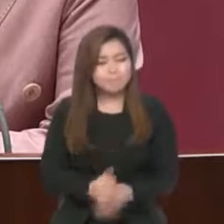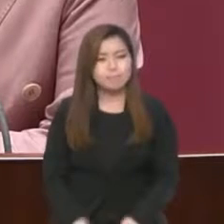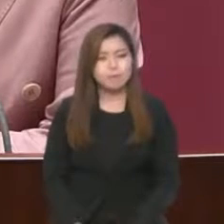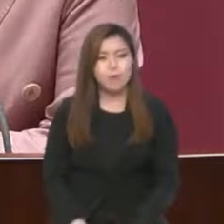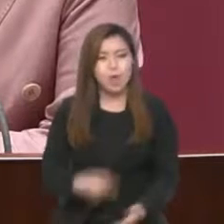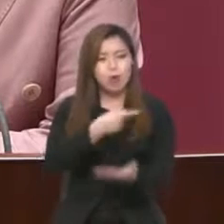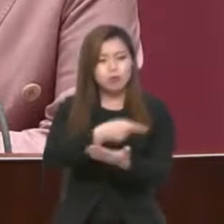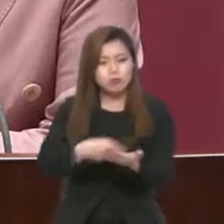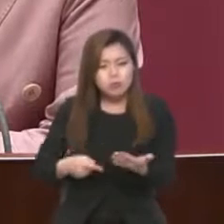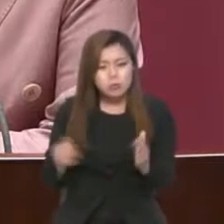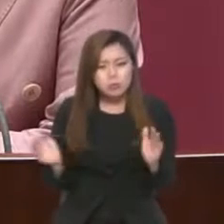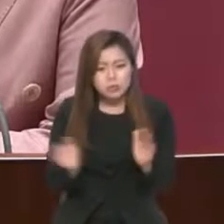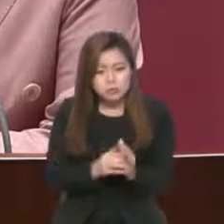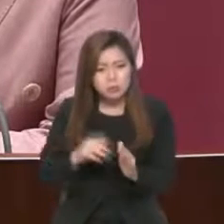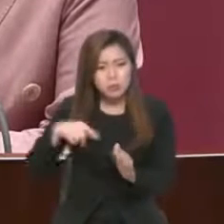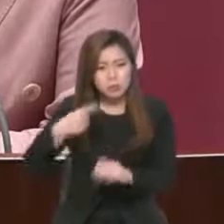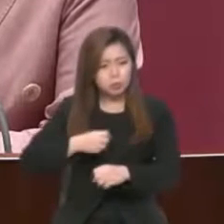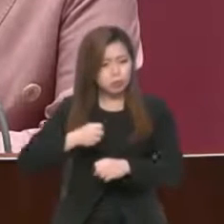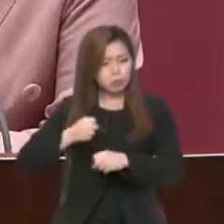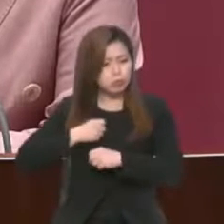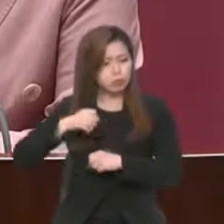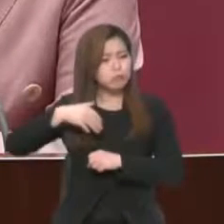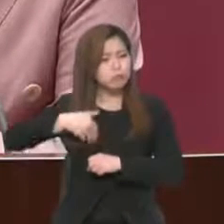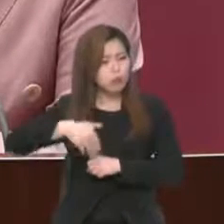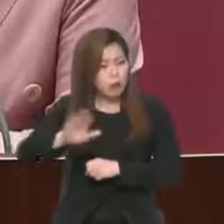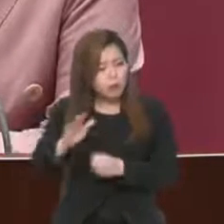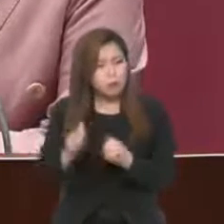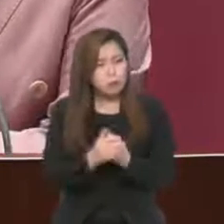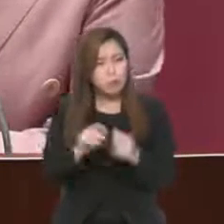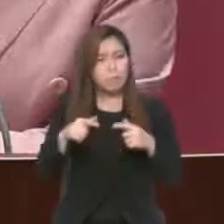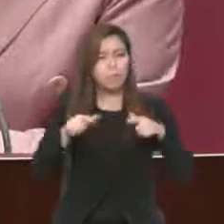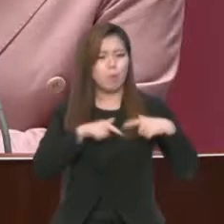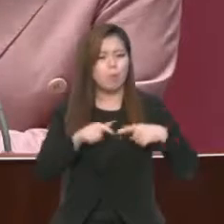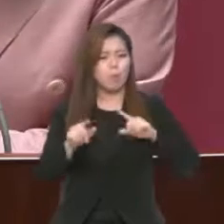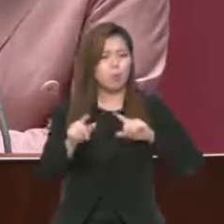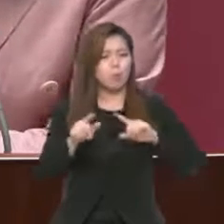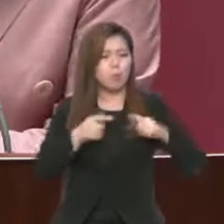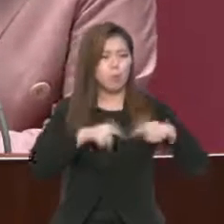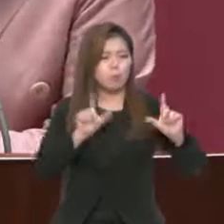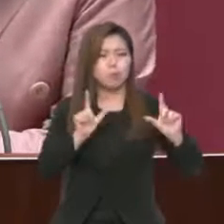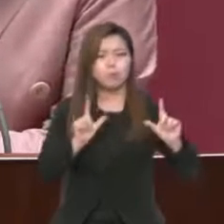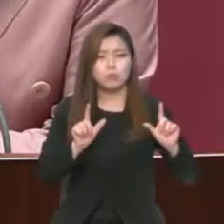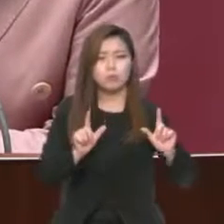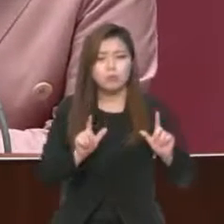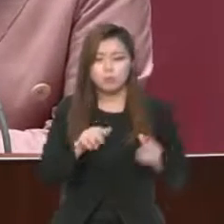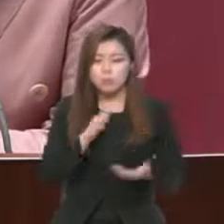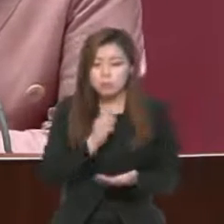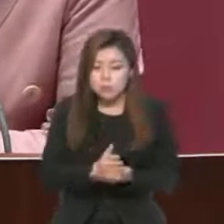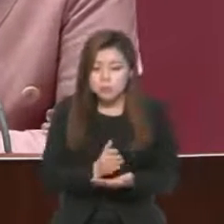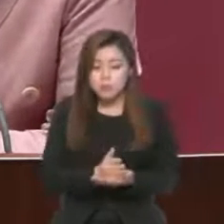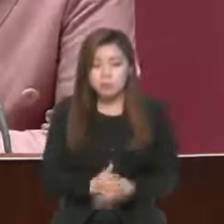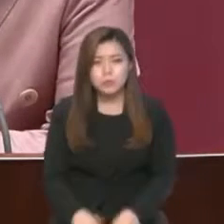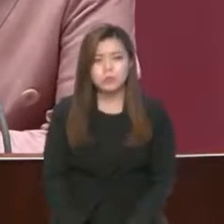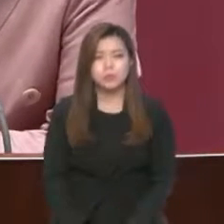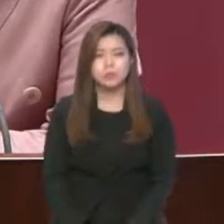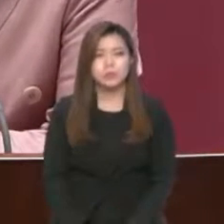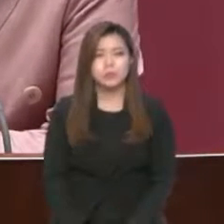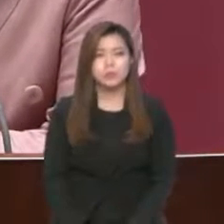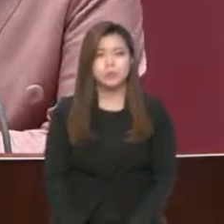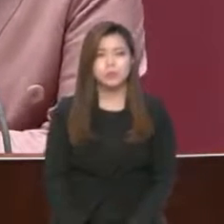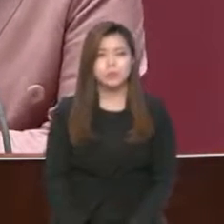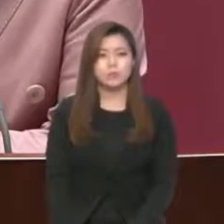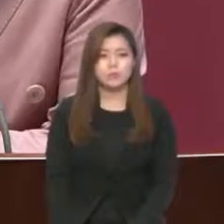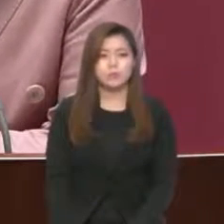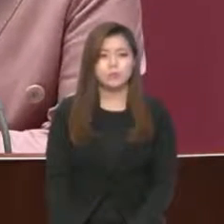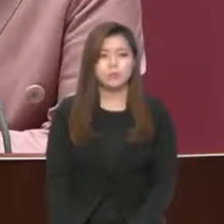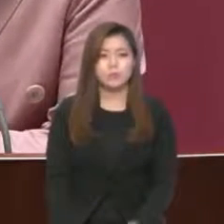하고도 국방의 의무를 다한 아들의 명예를 심각하게 훼손하는 거고요. 적법하게 사후 승인이라고 그런 건